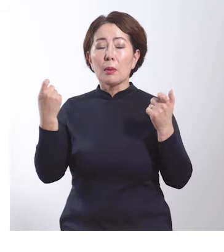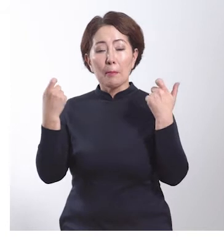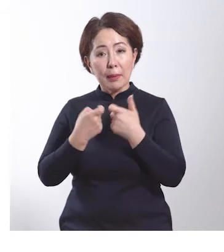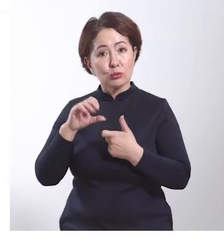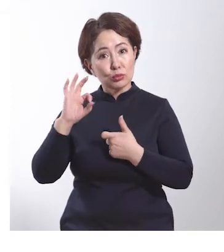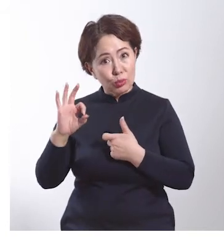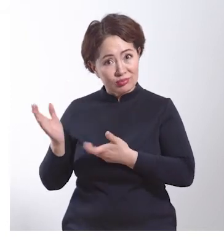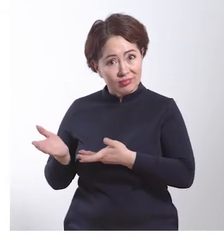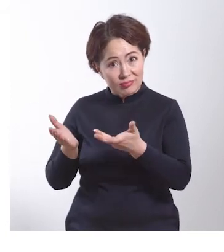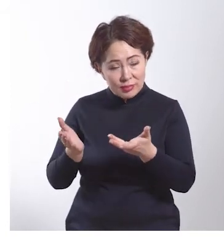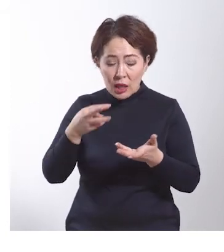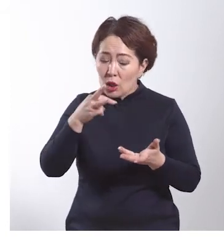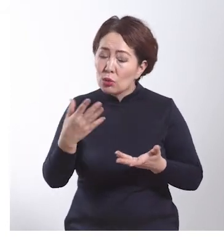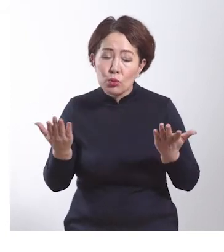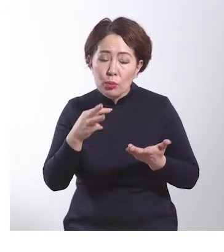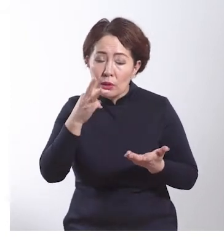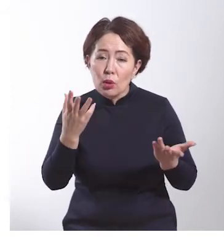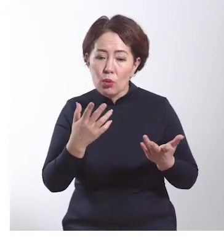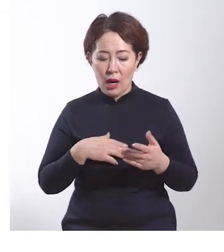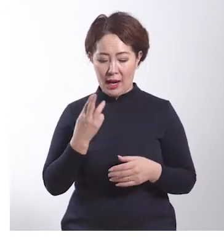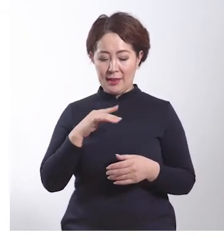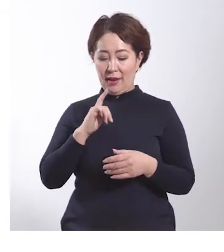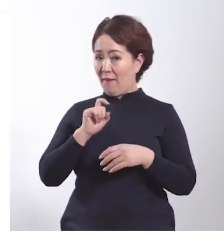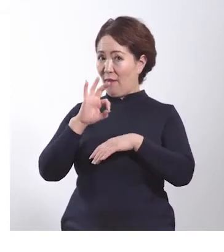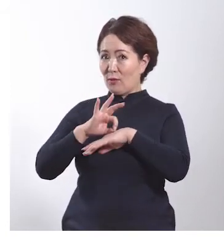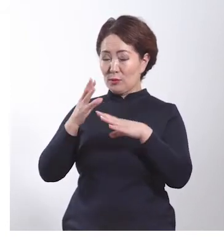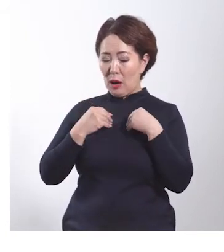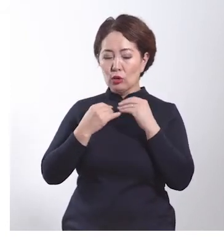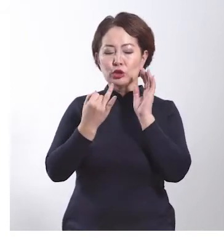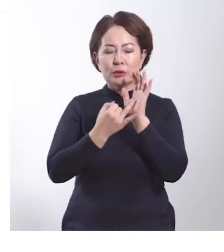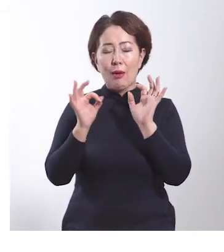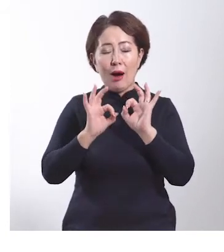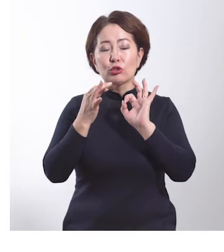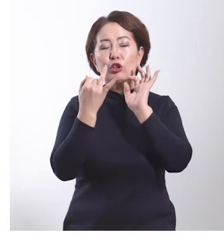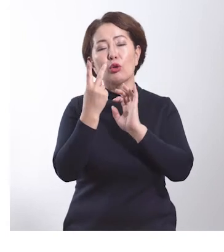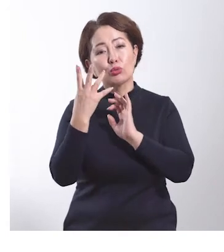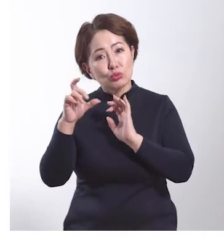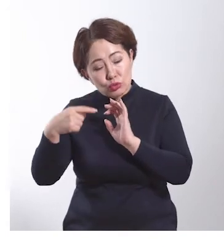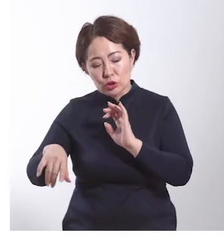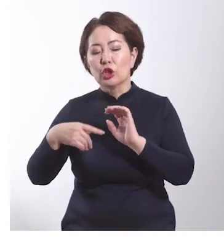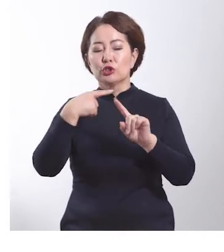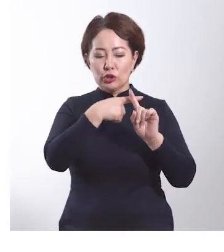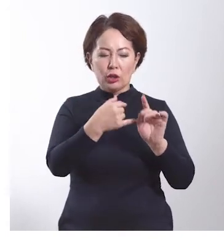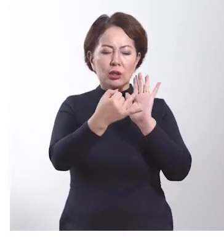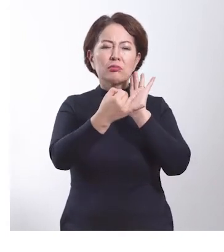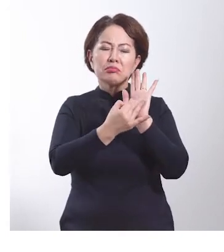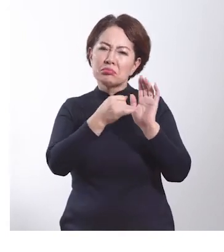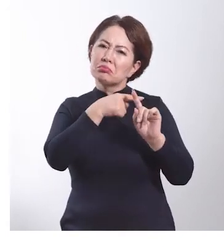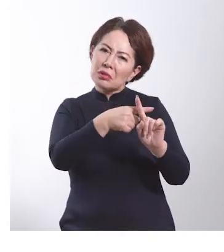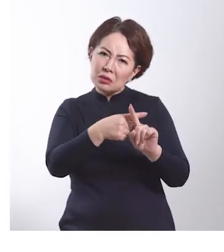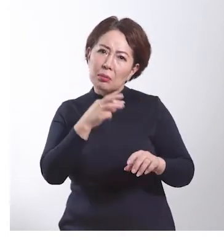гэж зөв мэдээлсэн. Энэ нь ХДХВ-гийн халдваргүй 724 хүнээс 7 нь эерэг гэсэн